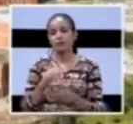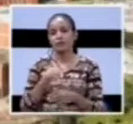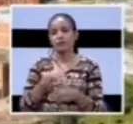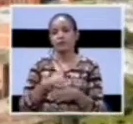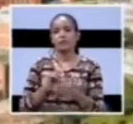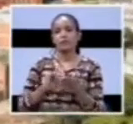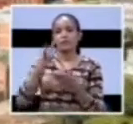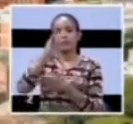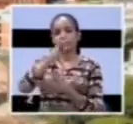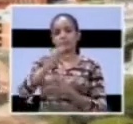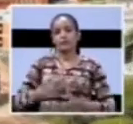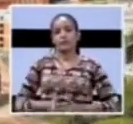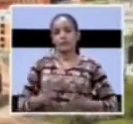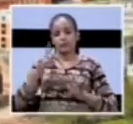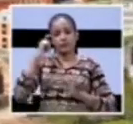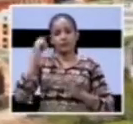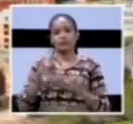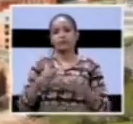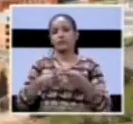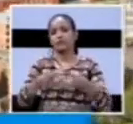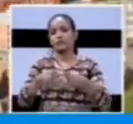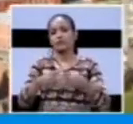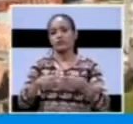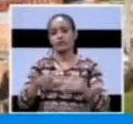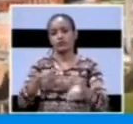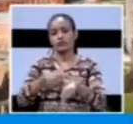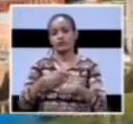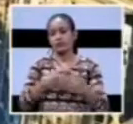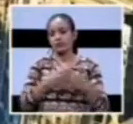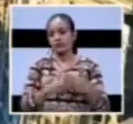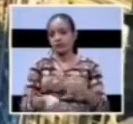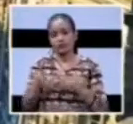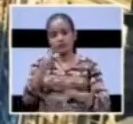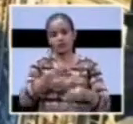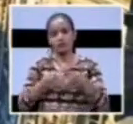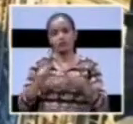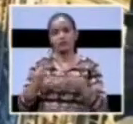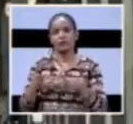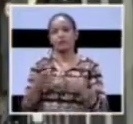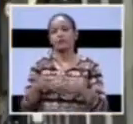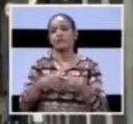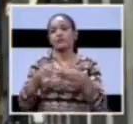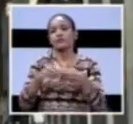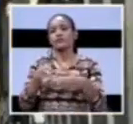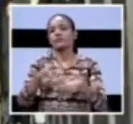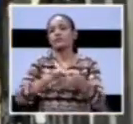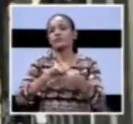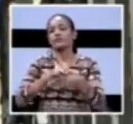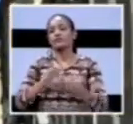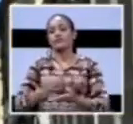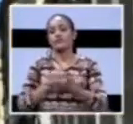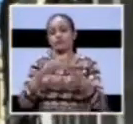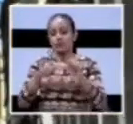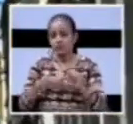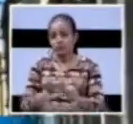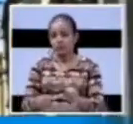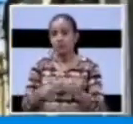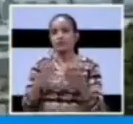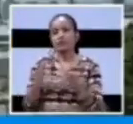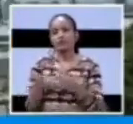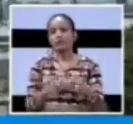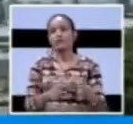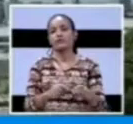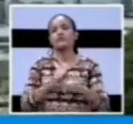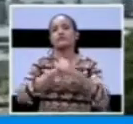ኣብ ወፃኢ ዝነብሩ ተጋሩ ኣብ ዝተፈላለዩ እዋናት ኣብ ጎኒ ህዝቢ ብምዃን ብገንዘቦምን ሞየኦምን ክሕግዙ ጸኒሖም። ሕዚ እውን